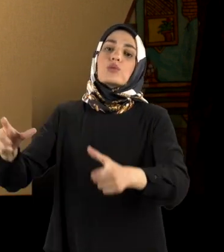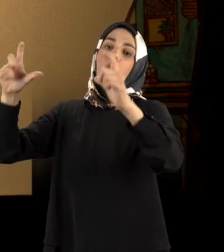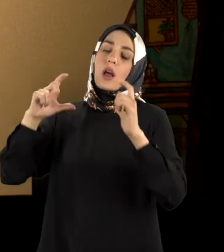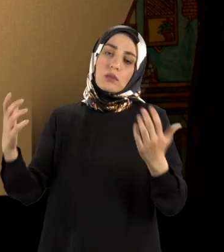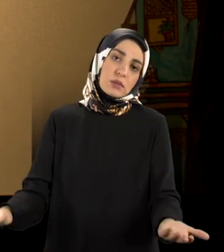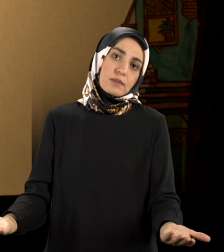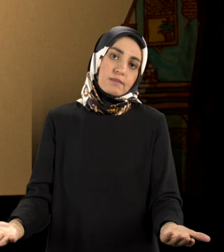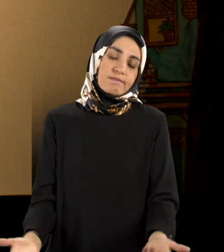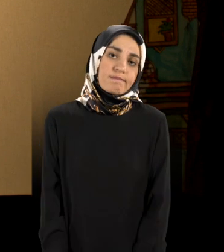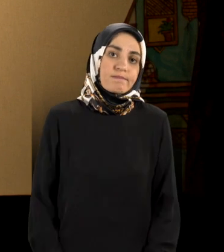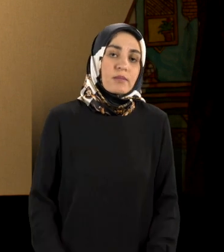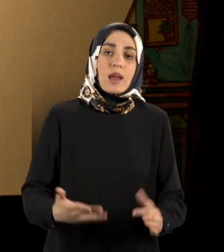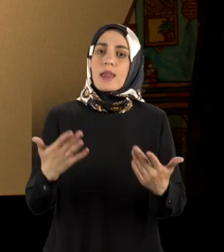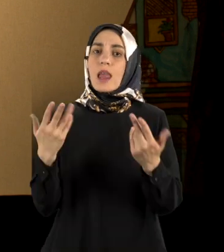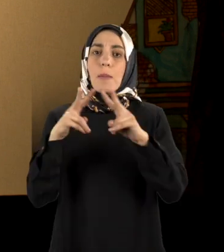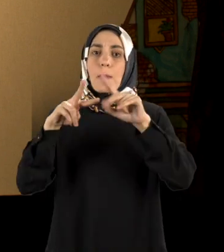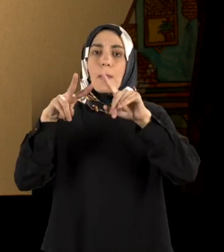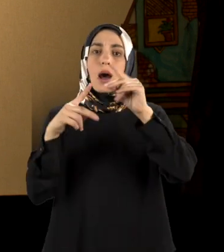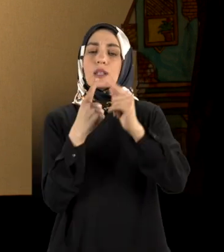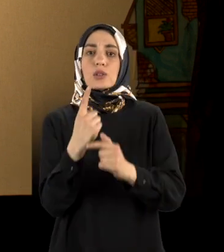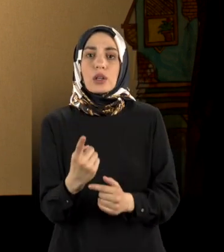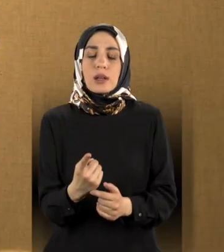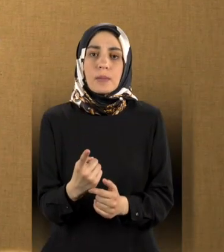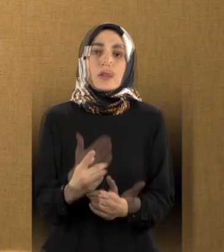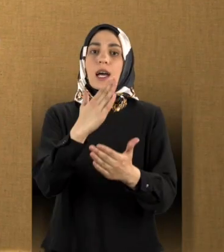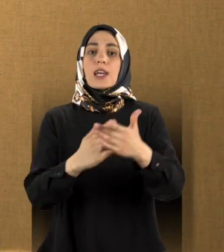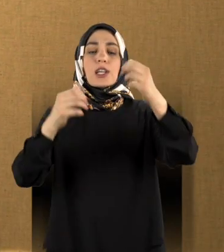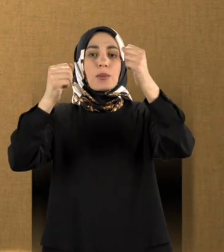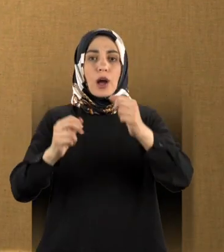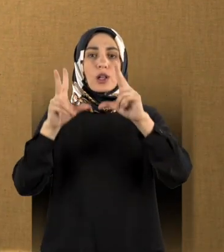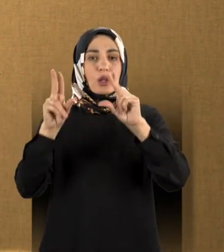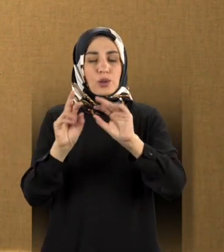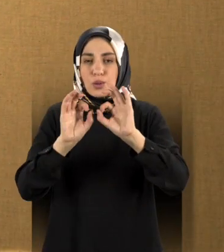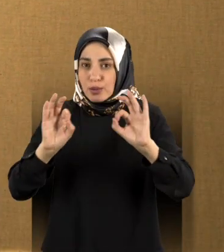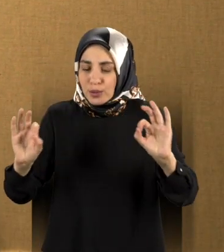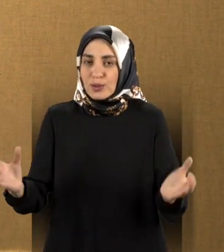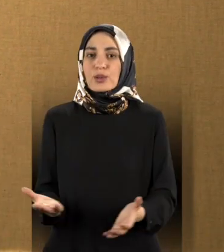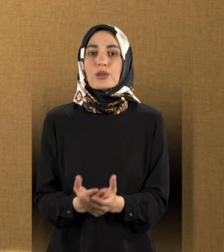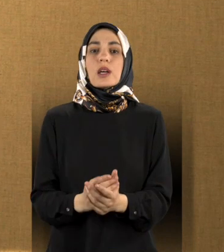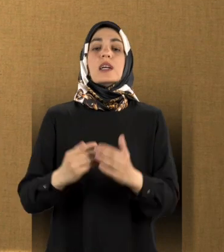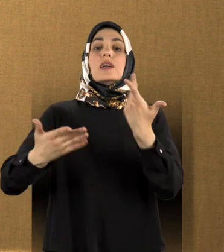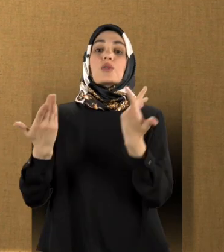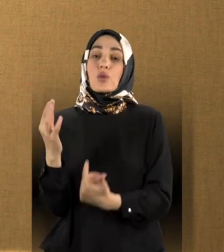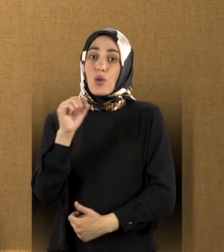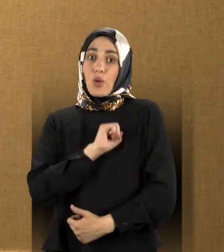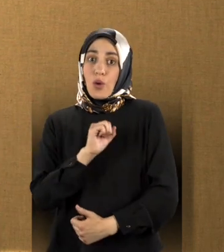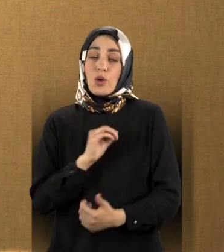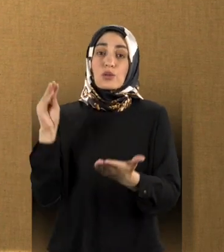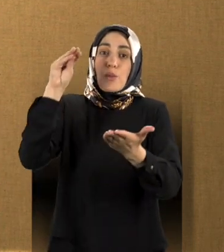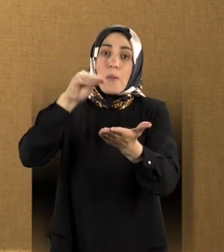bir kova daha su boşaltın emaneti söyledim bakayım ve yarım kaldı uykusu